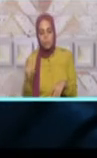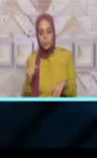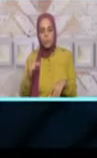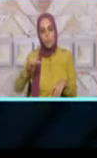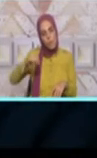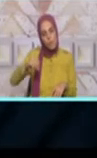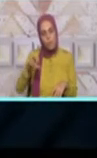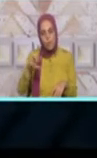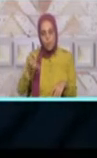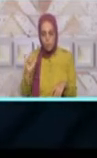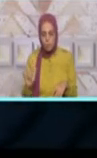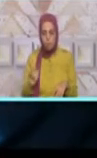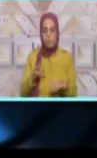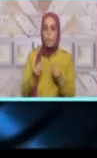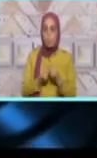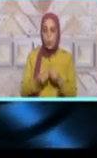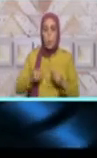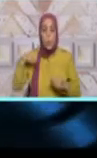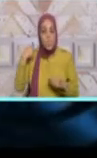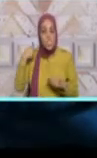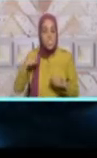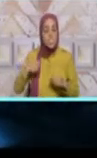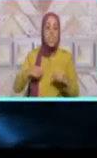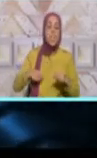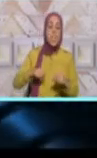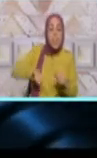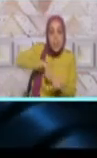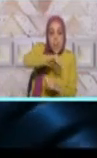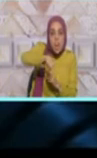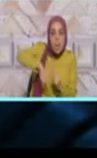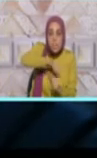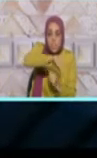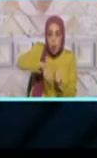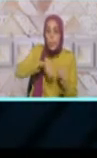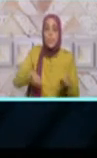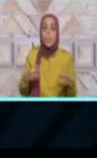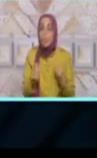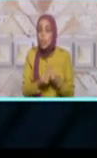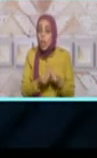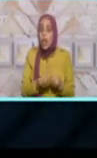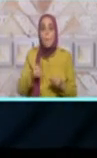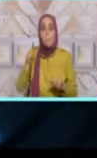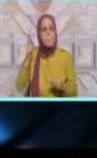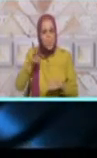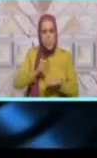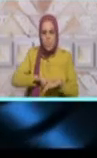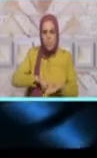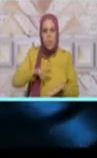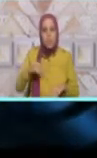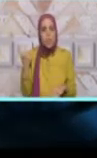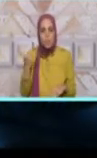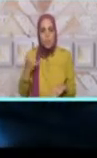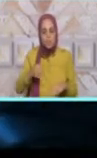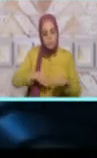مع الدكتور علي مسلحي وزير التموين والتجارة الداخلية فيما يتعلق يعني الاطمئنان على